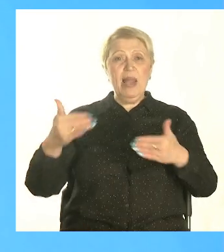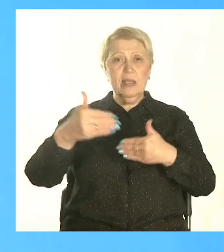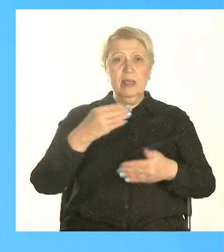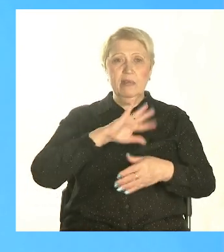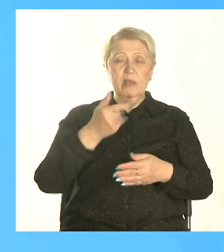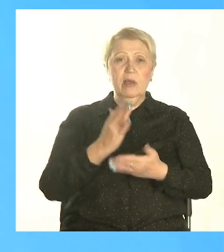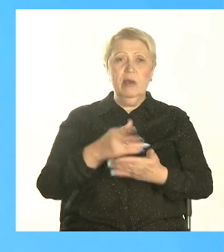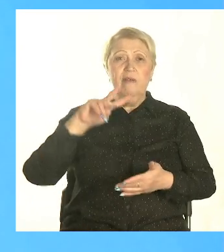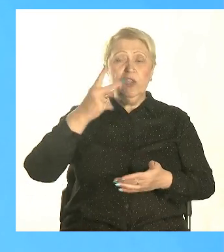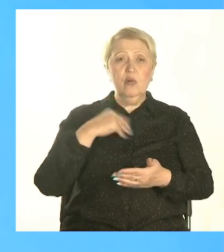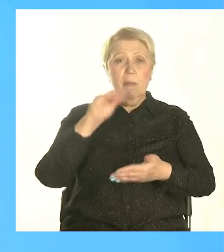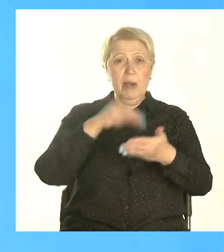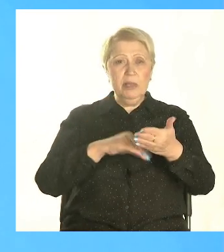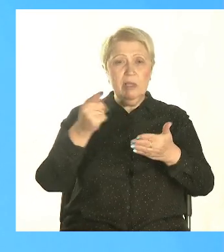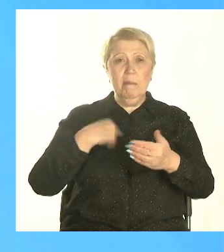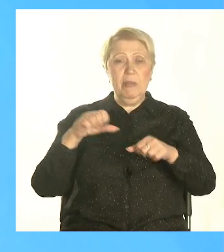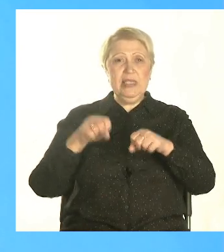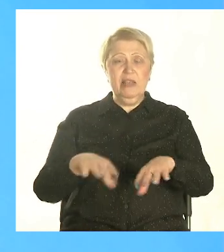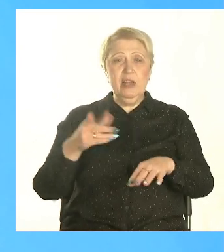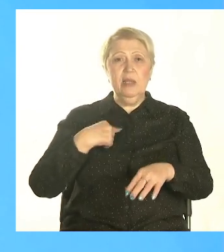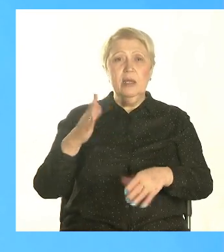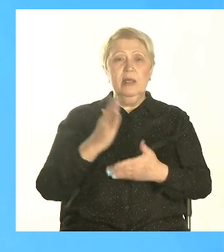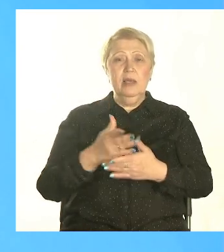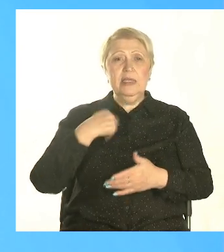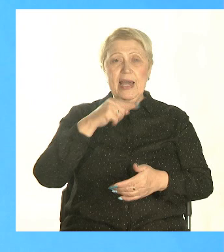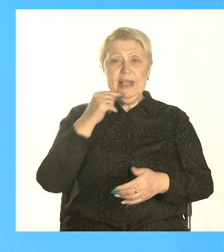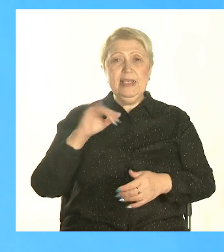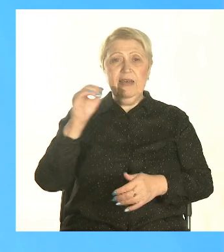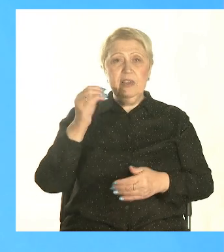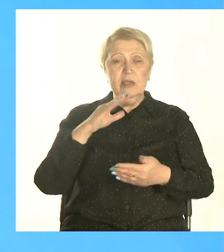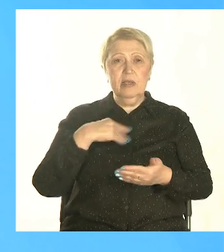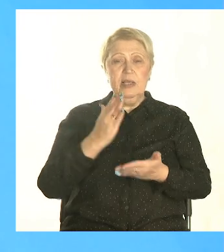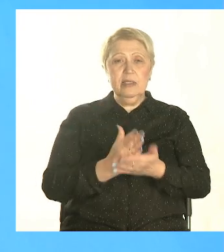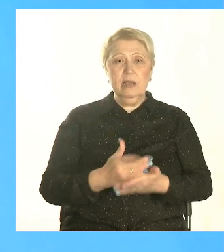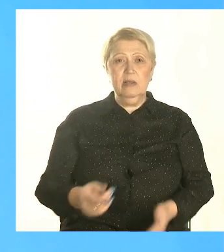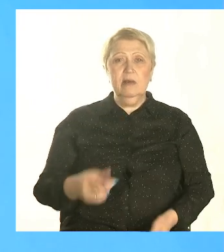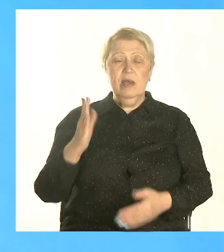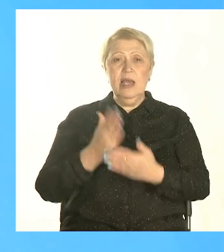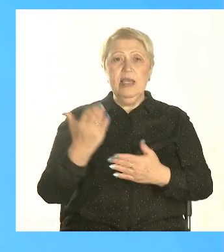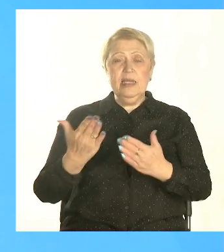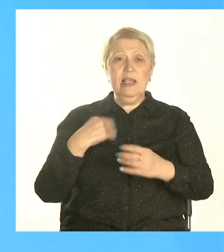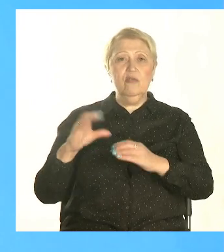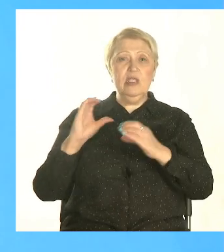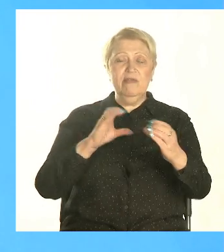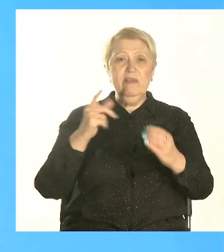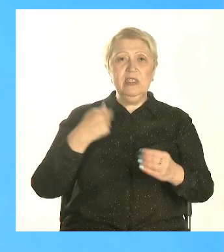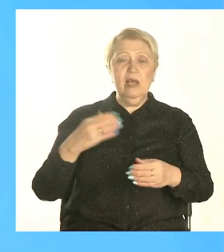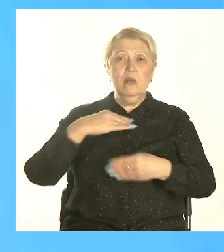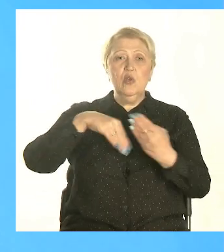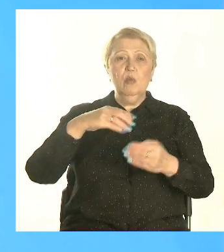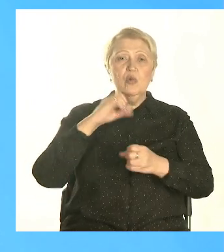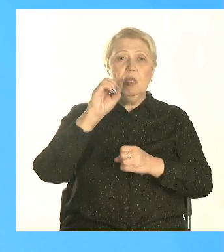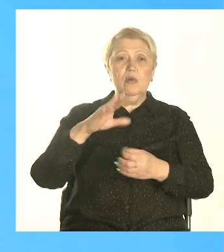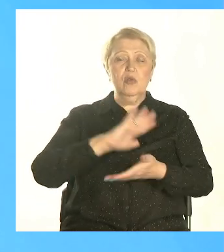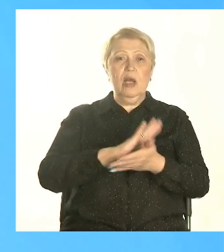Второе прописано опять. В постановлении правительства Российской Федерации сказано, если оригинальный оператор вывез отходы, договор